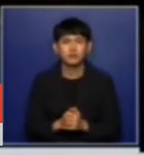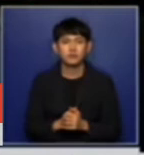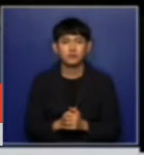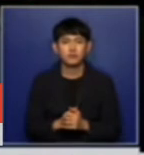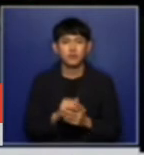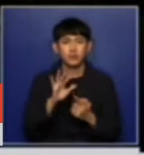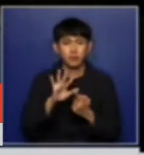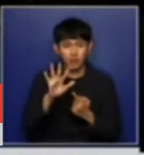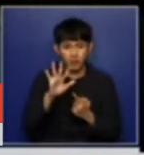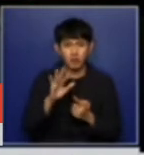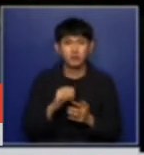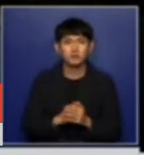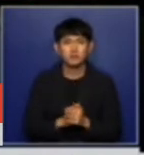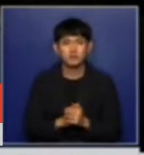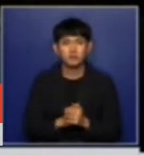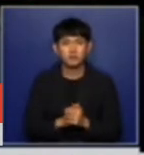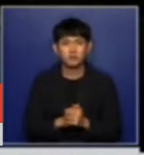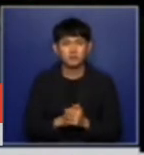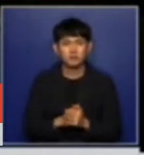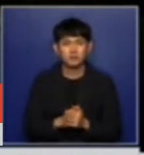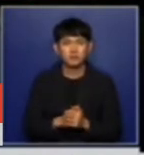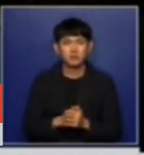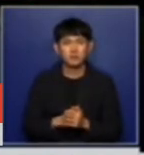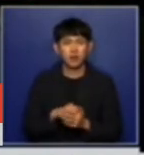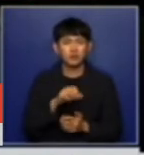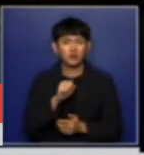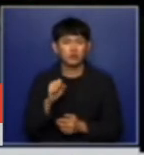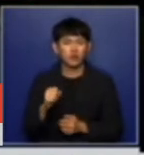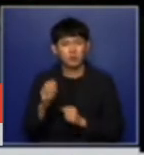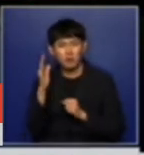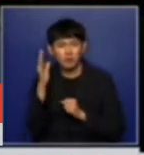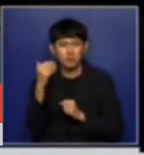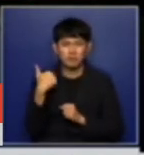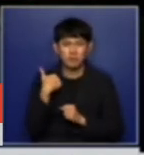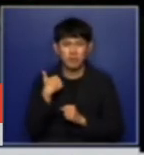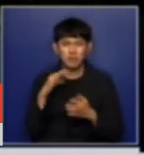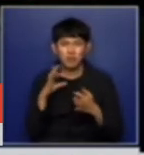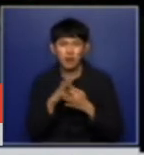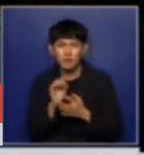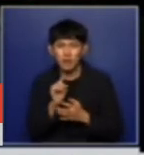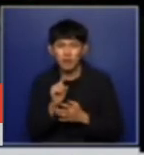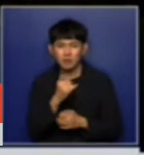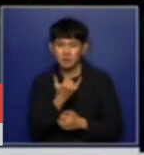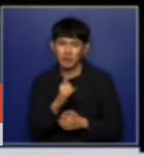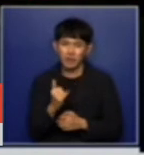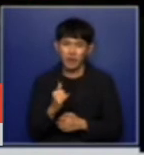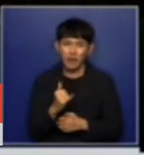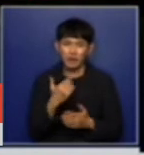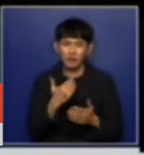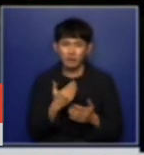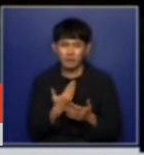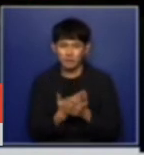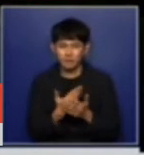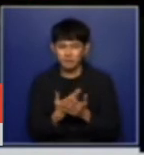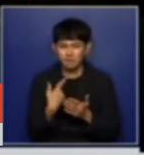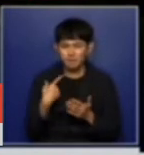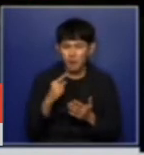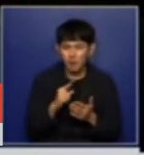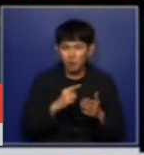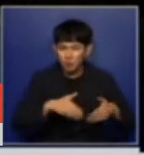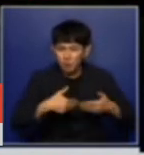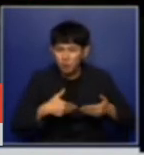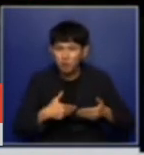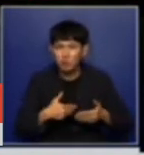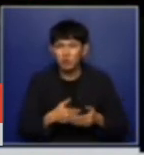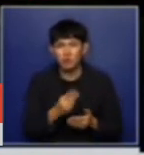และเรื่องที่5ครับเพื่อนสมาชิกพูดไปเยอะเหมือนกันเรื่องนี้ส่อไปทางที่จะแสวงหาผลประโยช